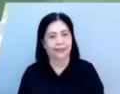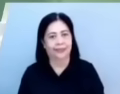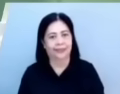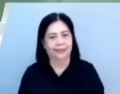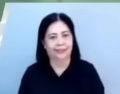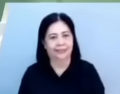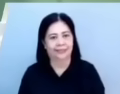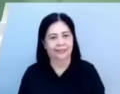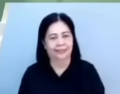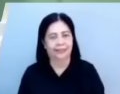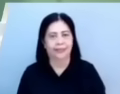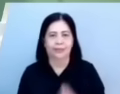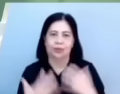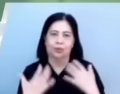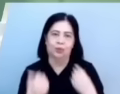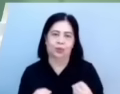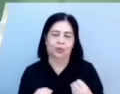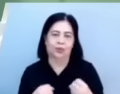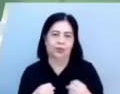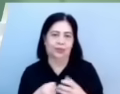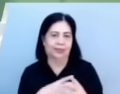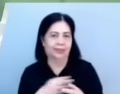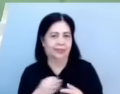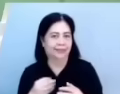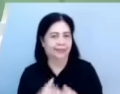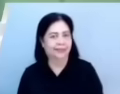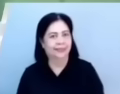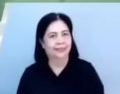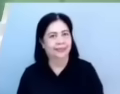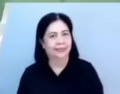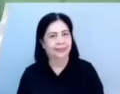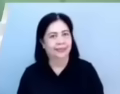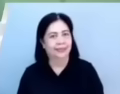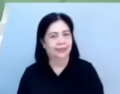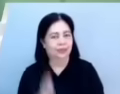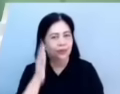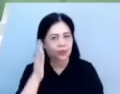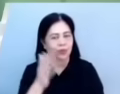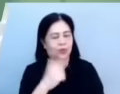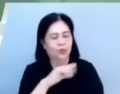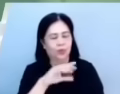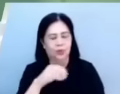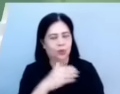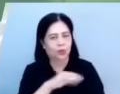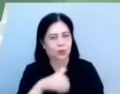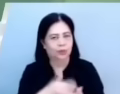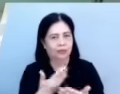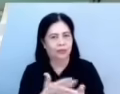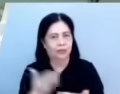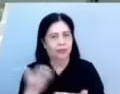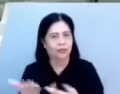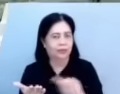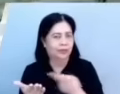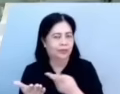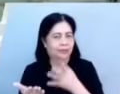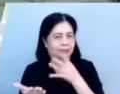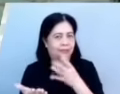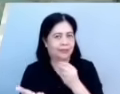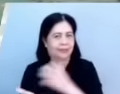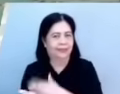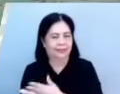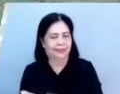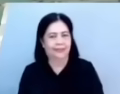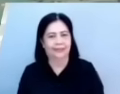maging malusog siya. Tsaka yung future niya, gagawin ko lahat para sa kanya, sa kanilang dalawa. Darlene